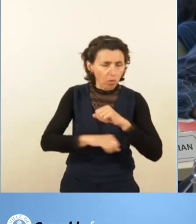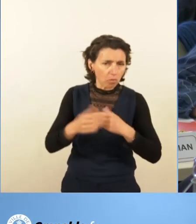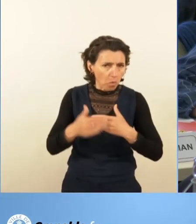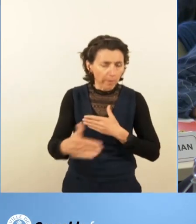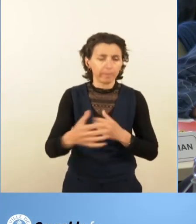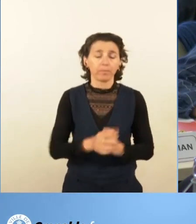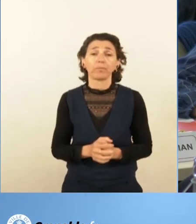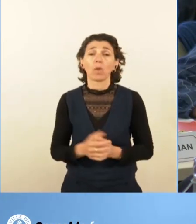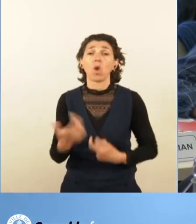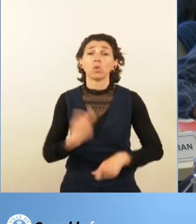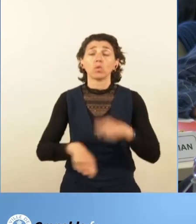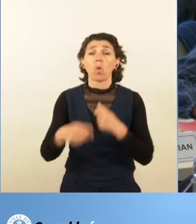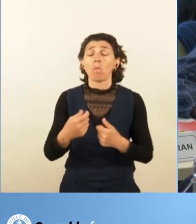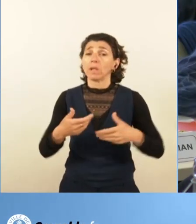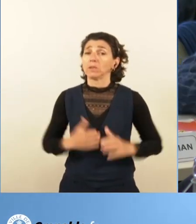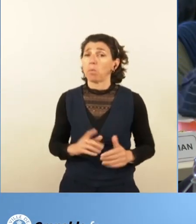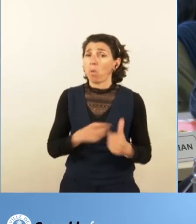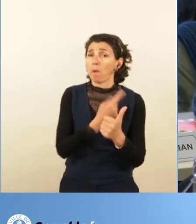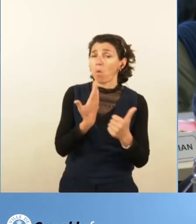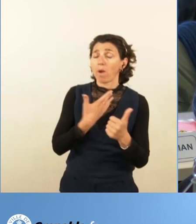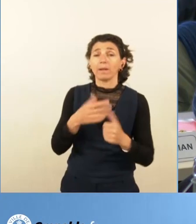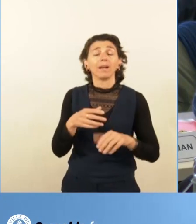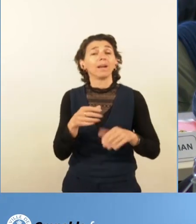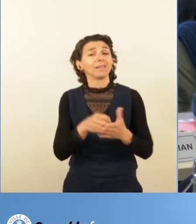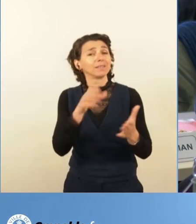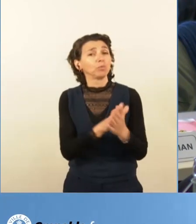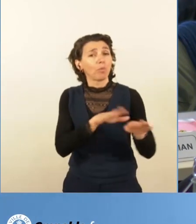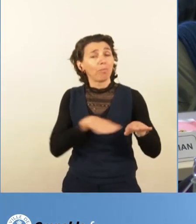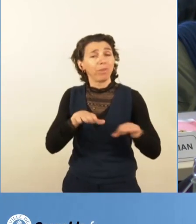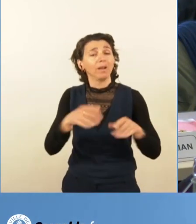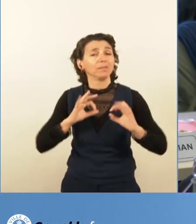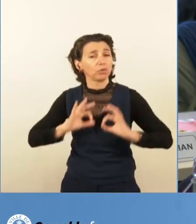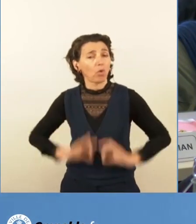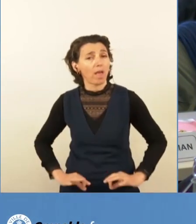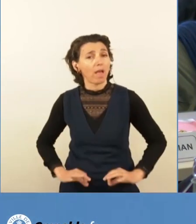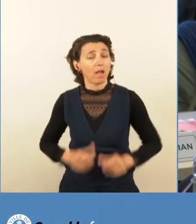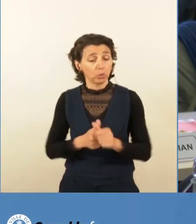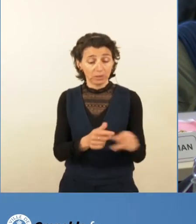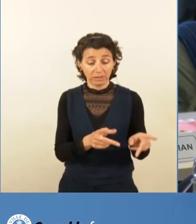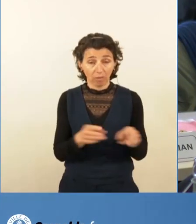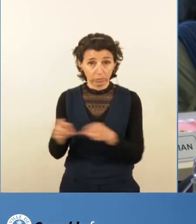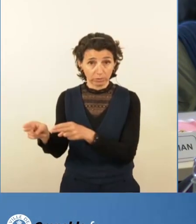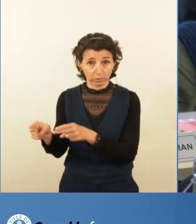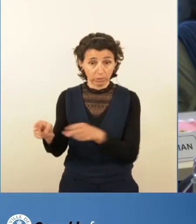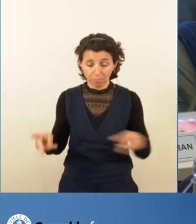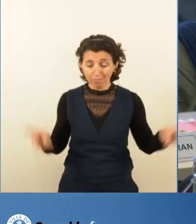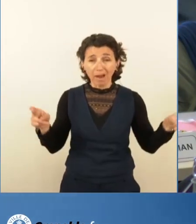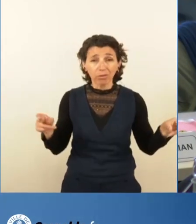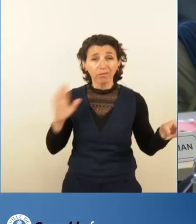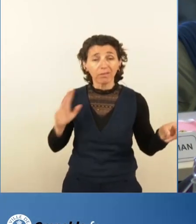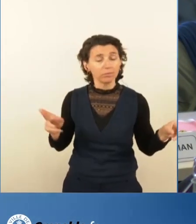les inscriptions périscolaire sera effectuée dorénavant à la séance et non plus pour une période entière